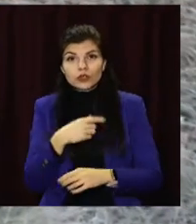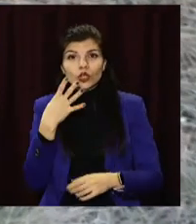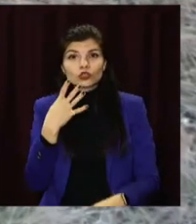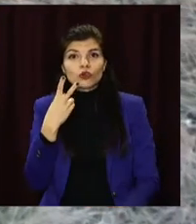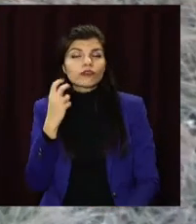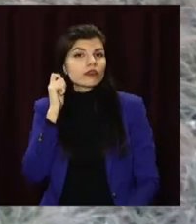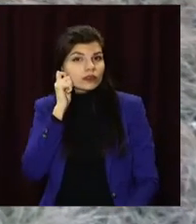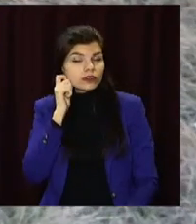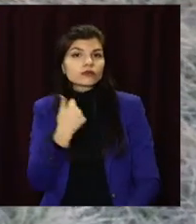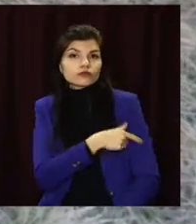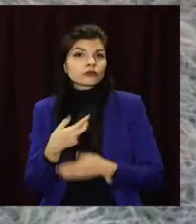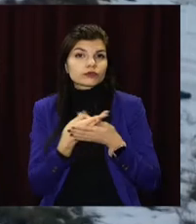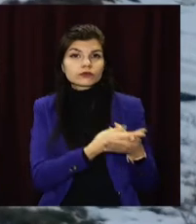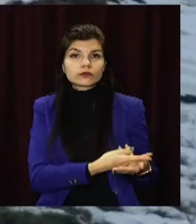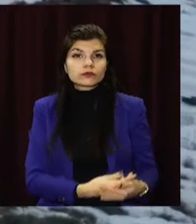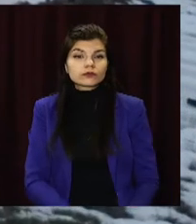42-річного пасажира ушпиталили.